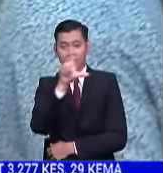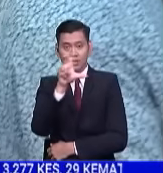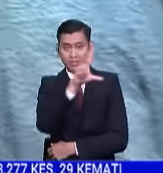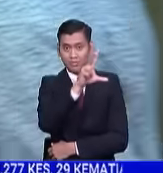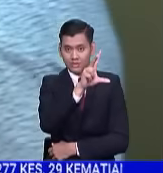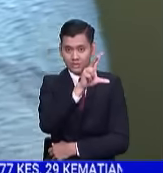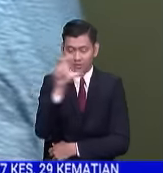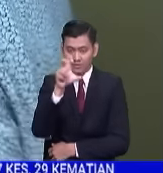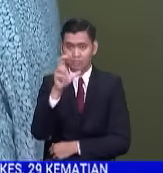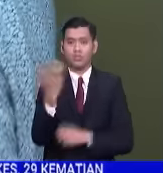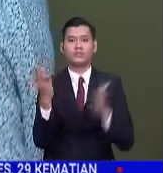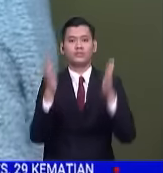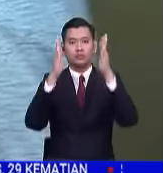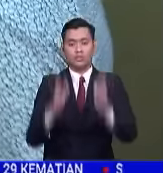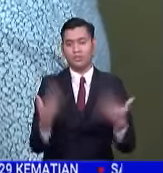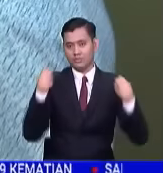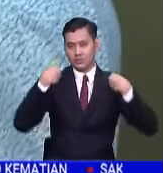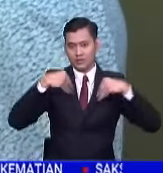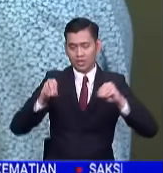harian Selayang, Kuala Lumpur.